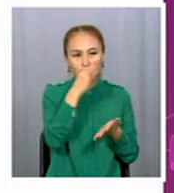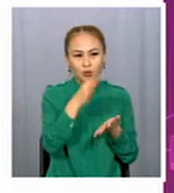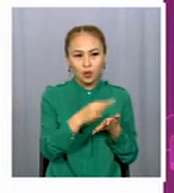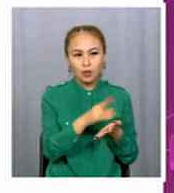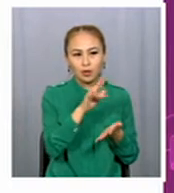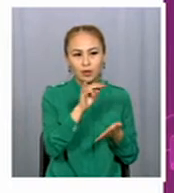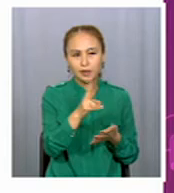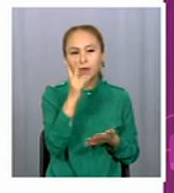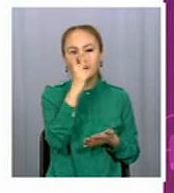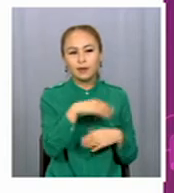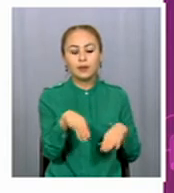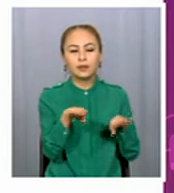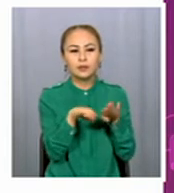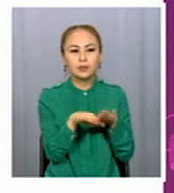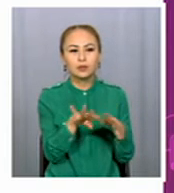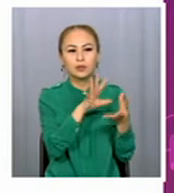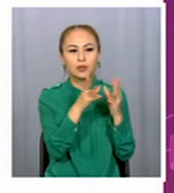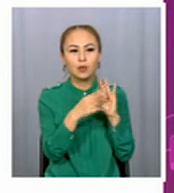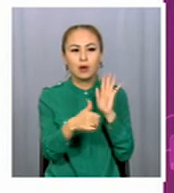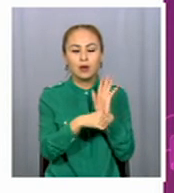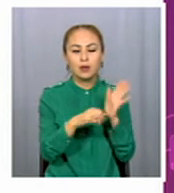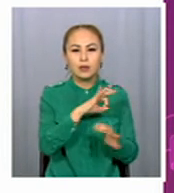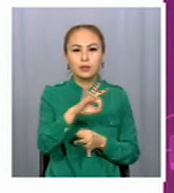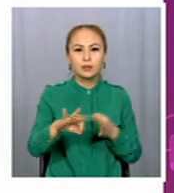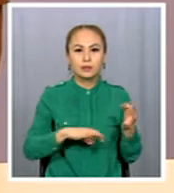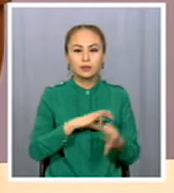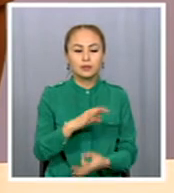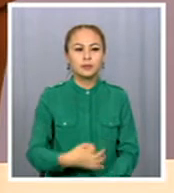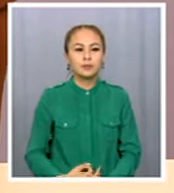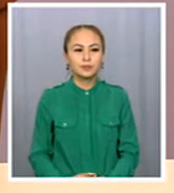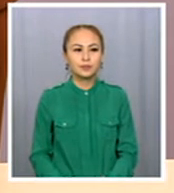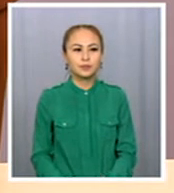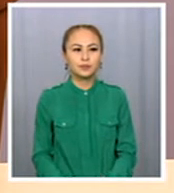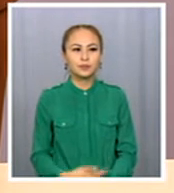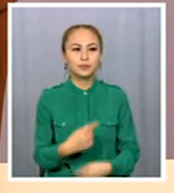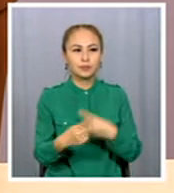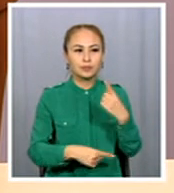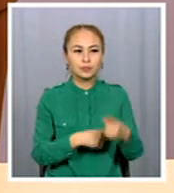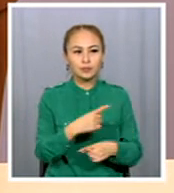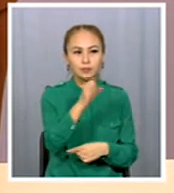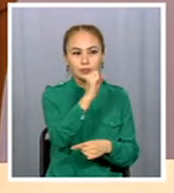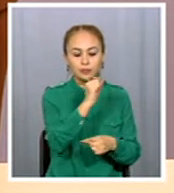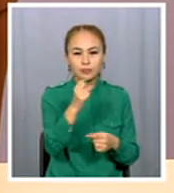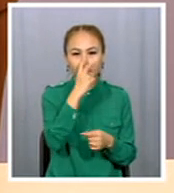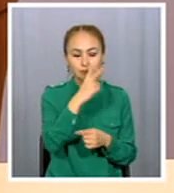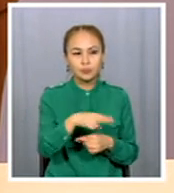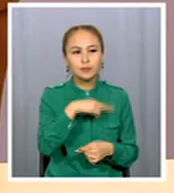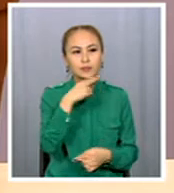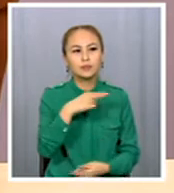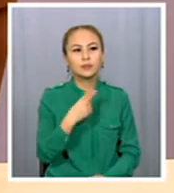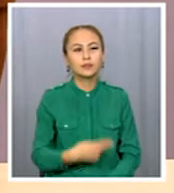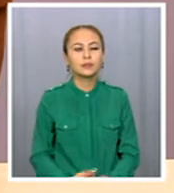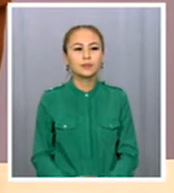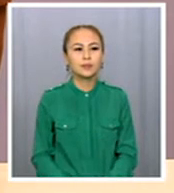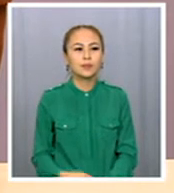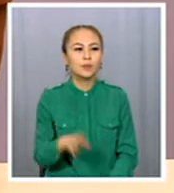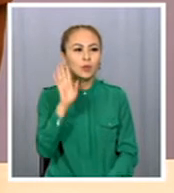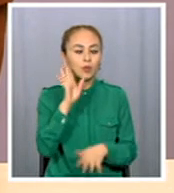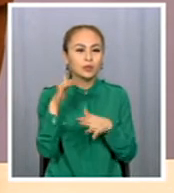құландарға қарағанда төлдерінің 6-ауы артық екен. Келесі ән нұсқасына назарымызды аударайық.